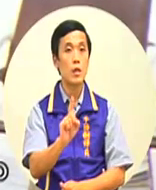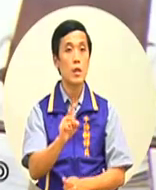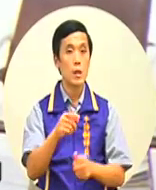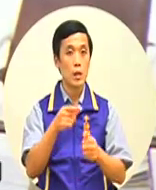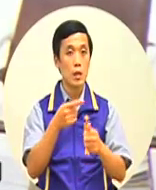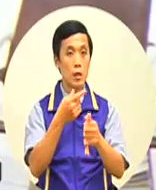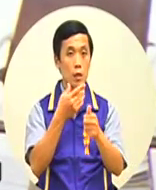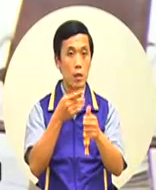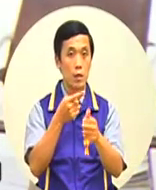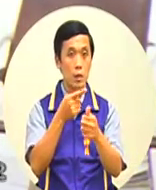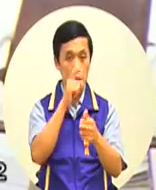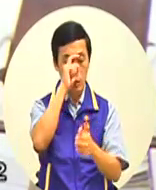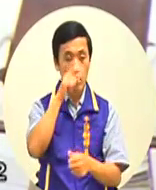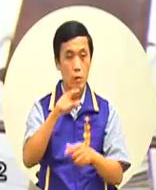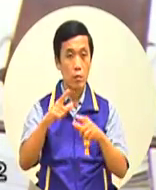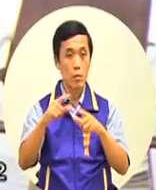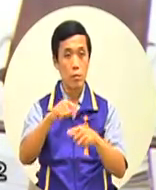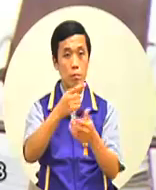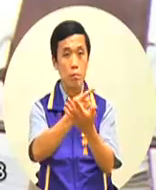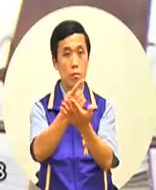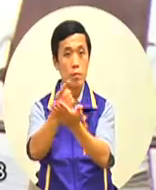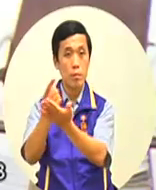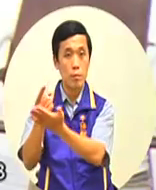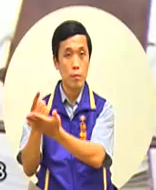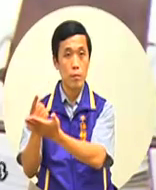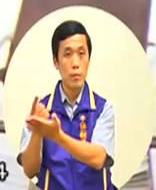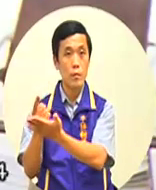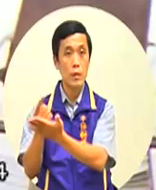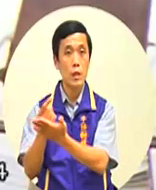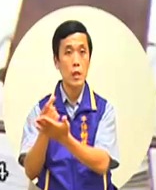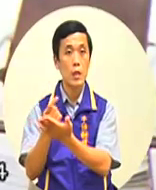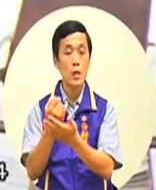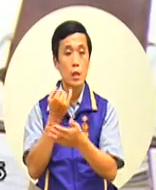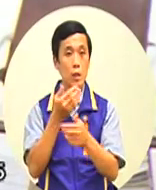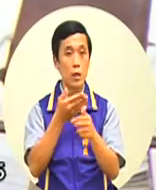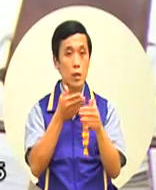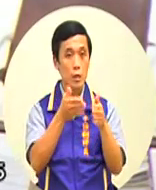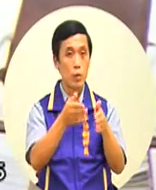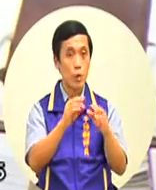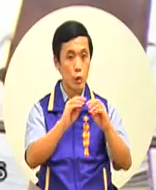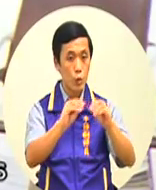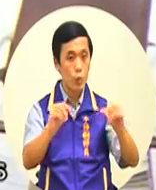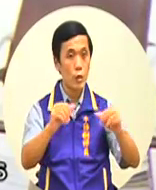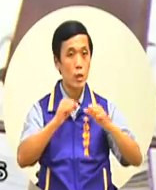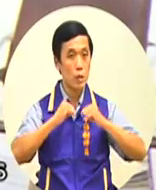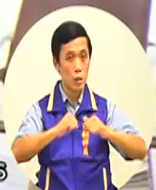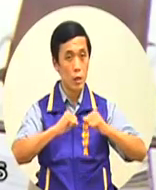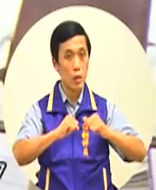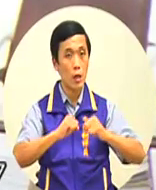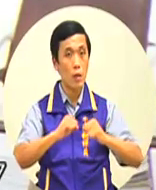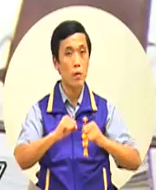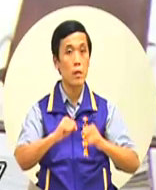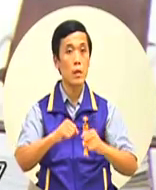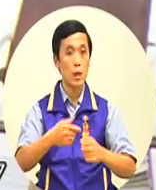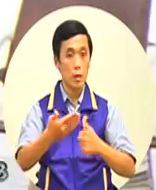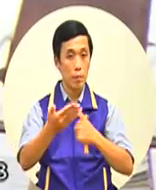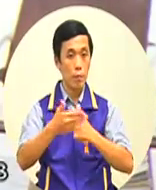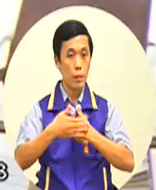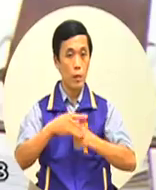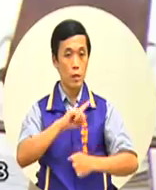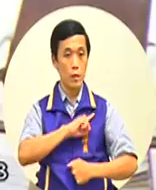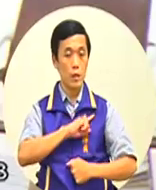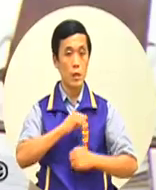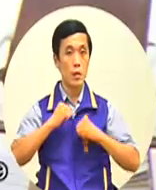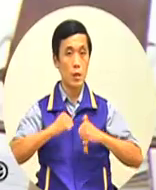家来尽量会当好咱的土地健康好家己健康这个是萤火